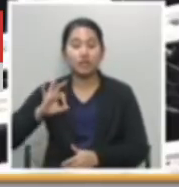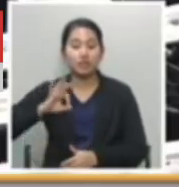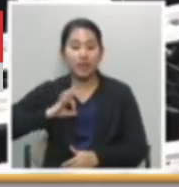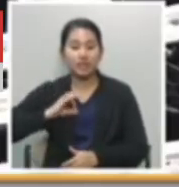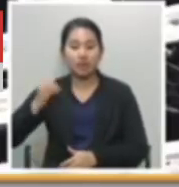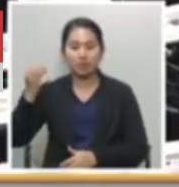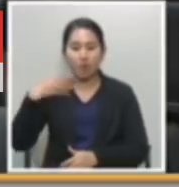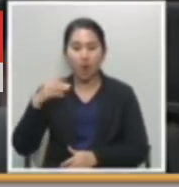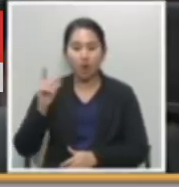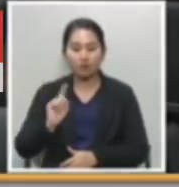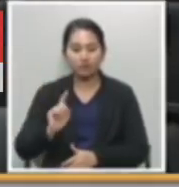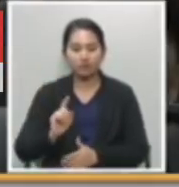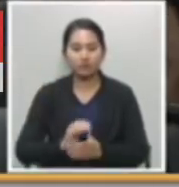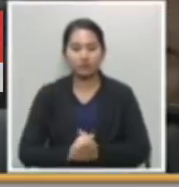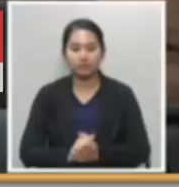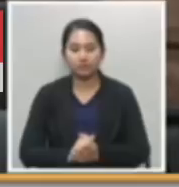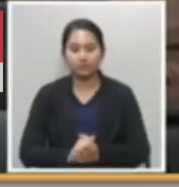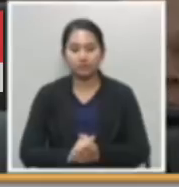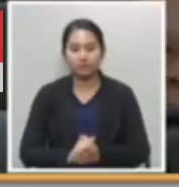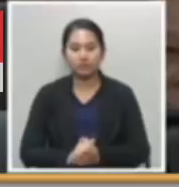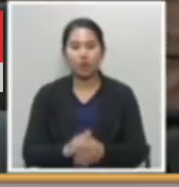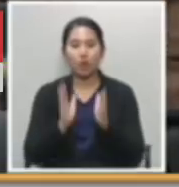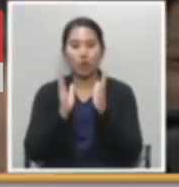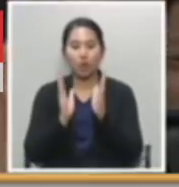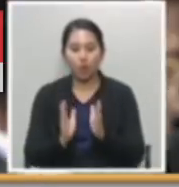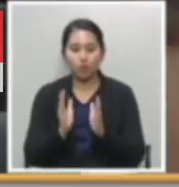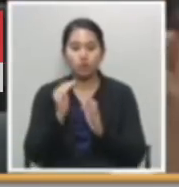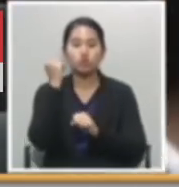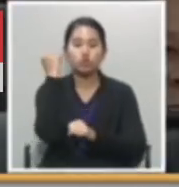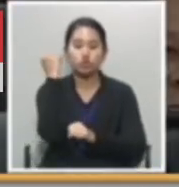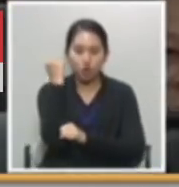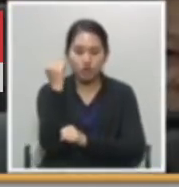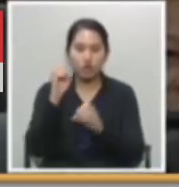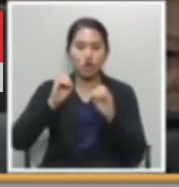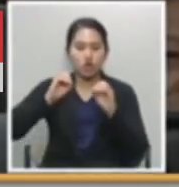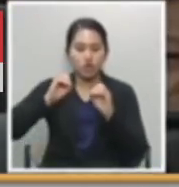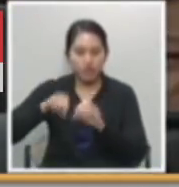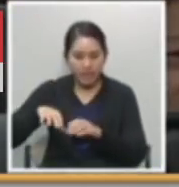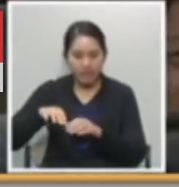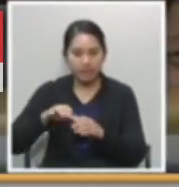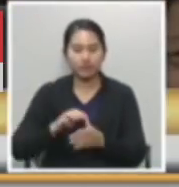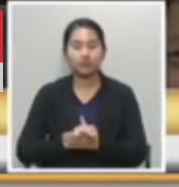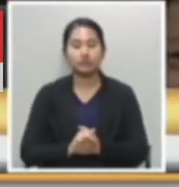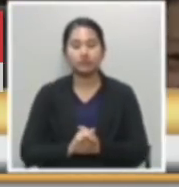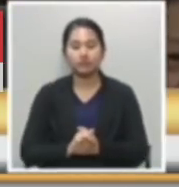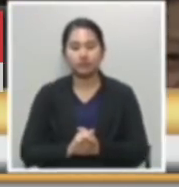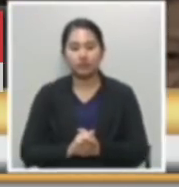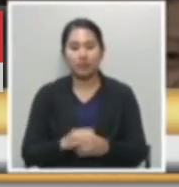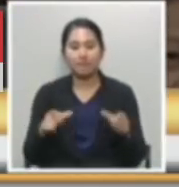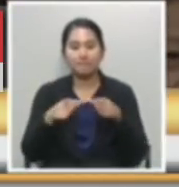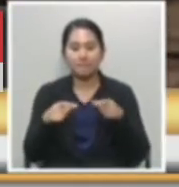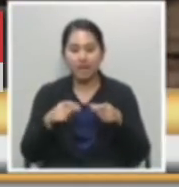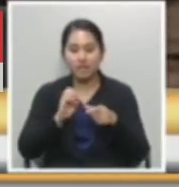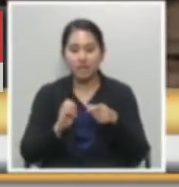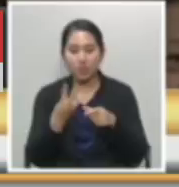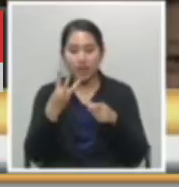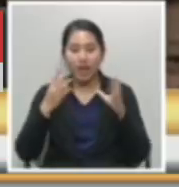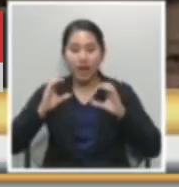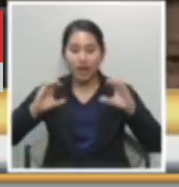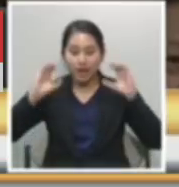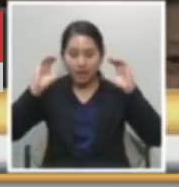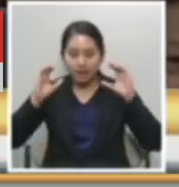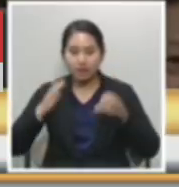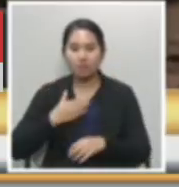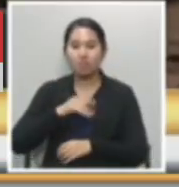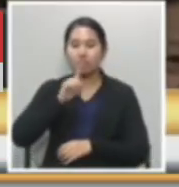าคนจนถูกทอดทิ้งรัฐบาลนี้มีบัตรสวัสดิการแห่งรัฐและผมอยากถาม